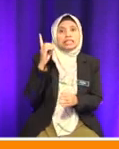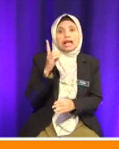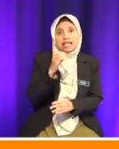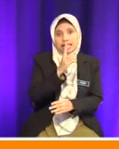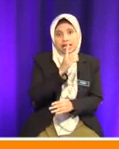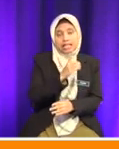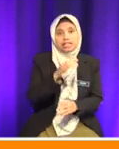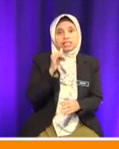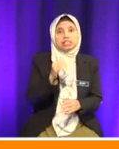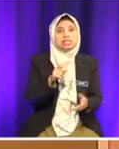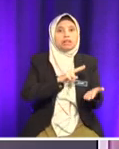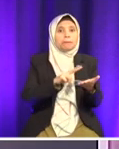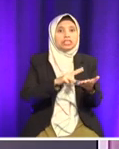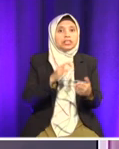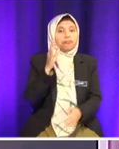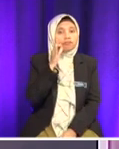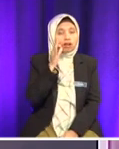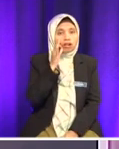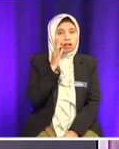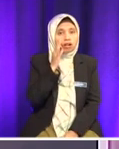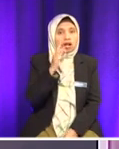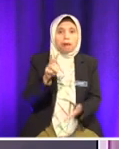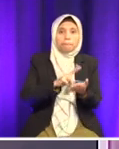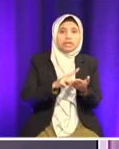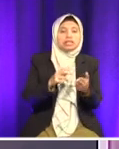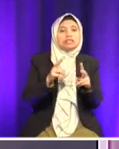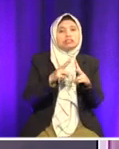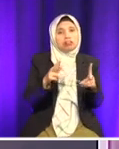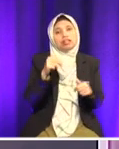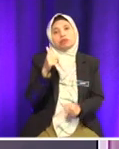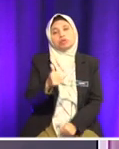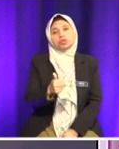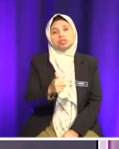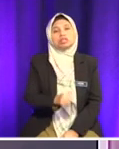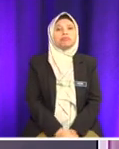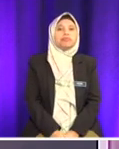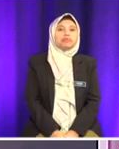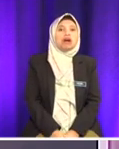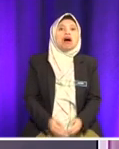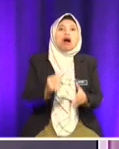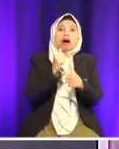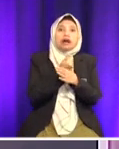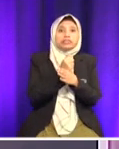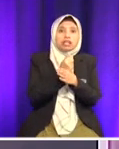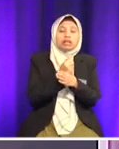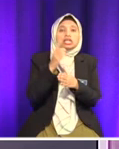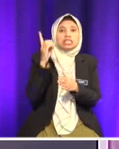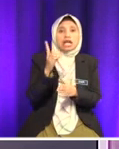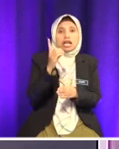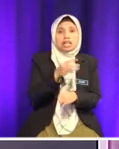Farah tadi paling bacaan Dia sangat betul ya itu adalah antara Dalil dan juga